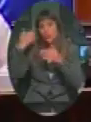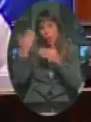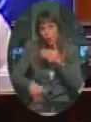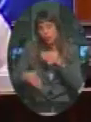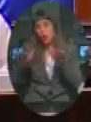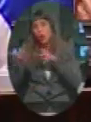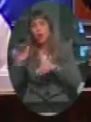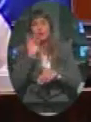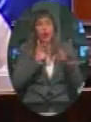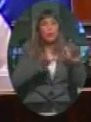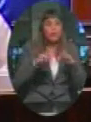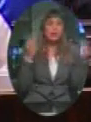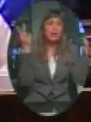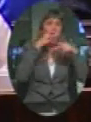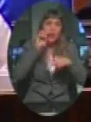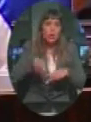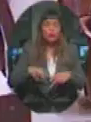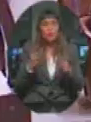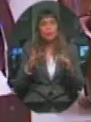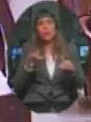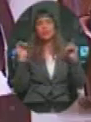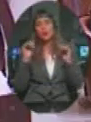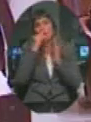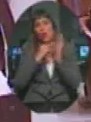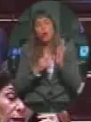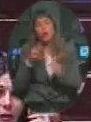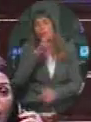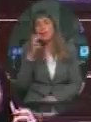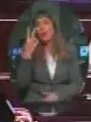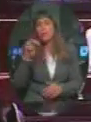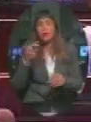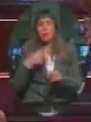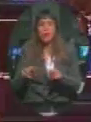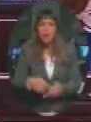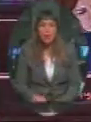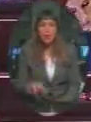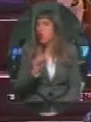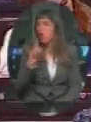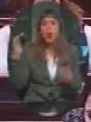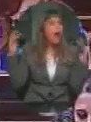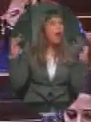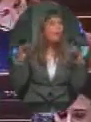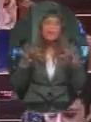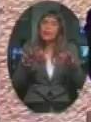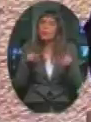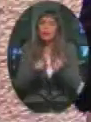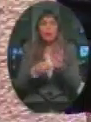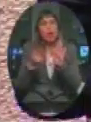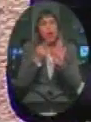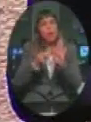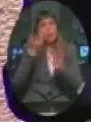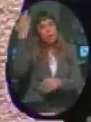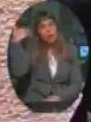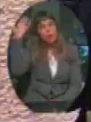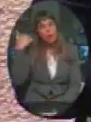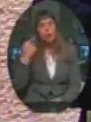והאופוזיציה הגיעו להסכמה כי מספר ההסתרגויות לחוק יעמוד על 220 בלבד, ולא על אלפים כפי שהיה בפעמים הקודמות, מה שמבטיח דיון